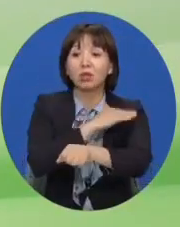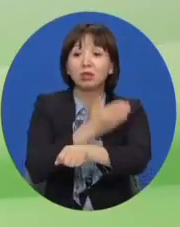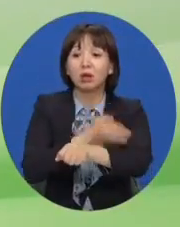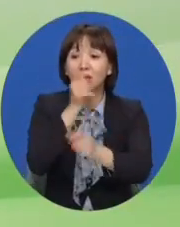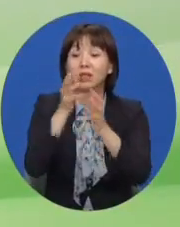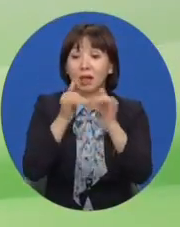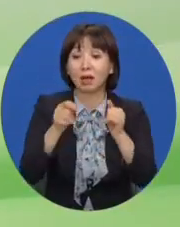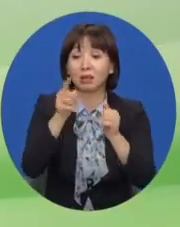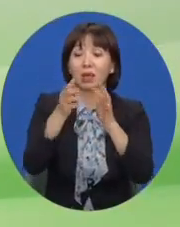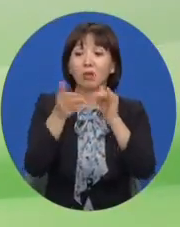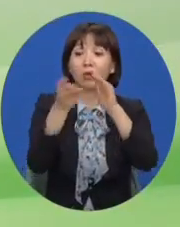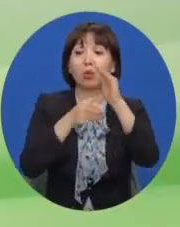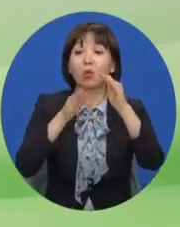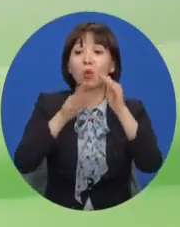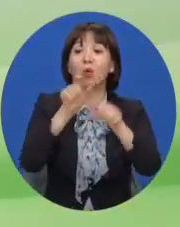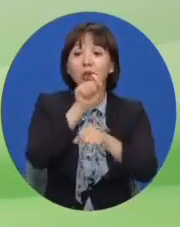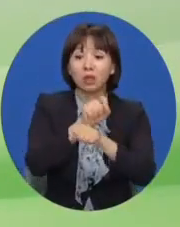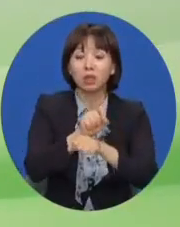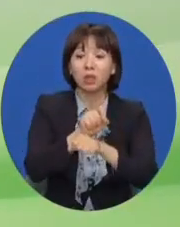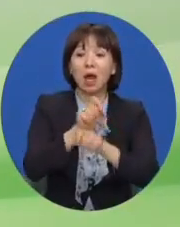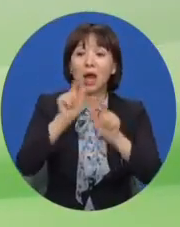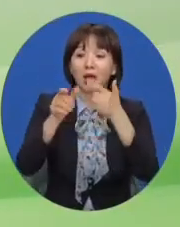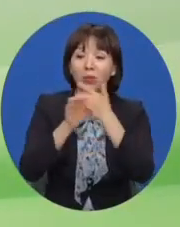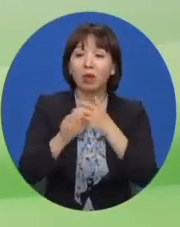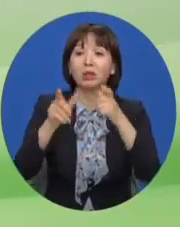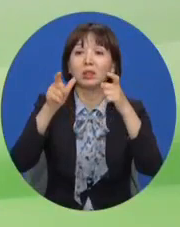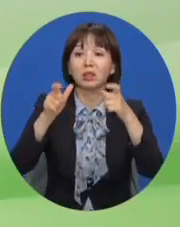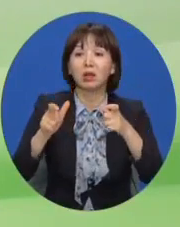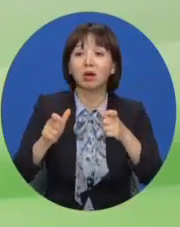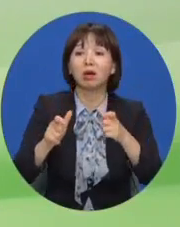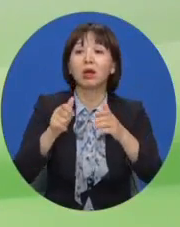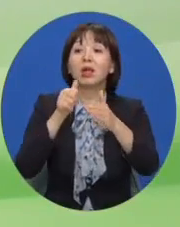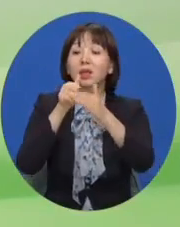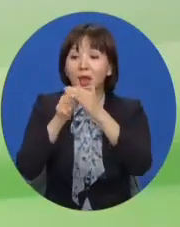그가 공직자든 지역사회에 있는 시민단체의 대표든